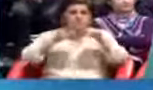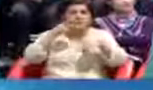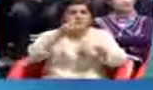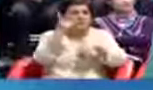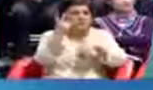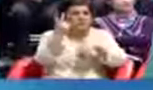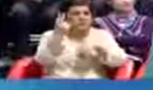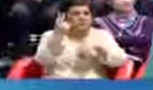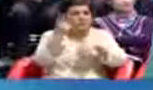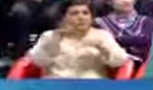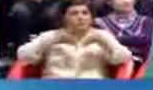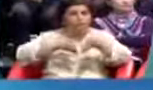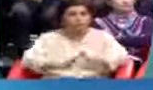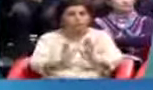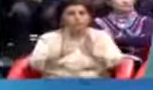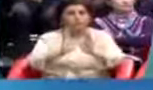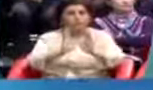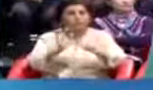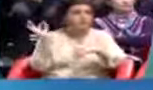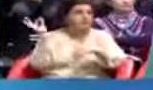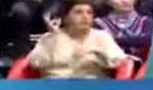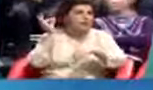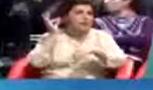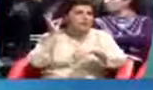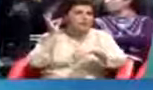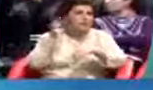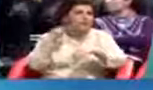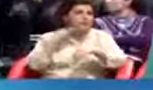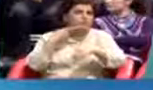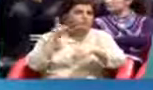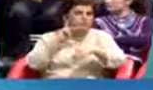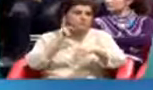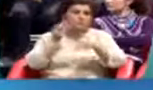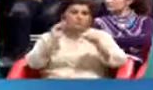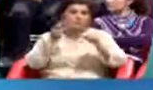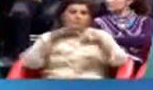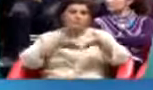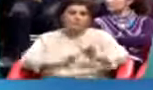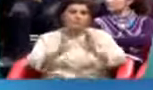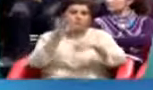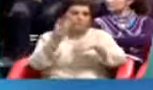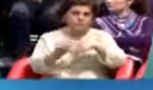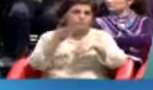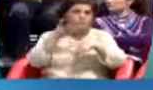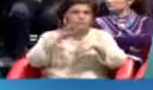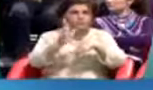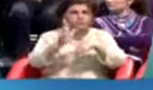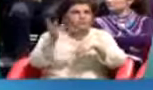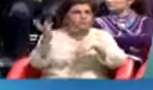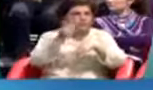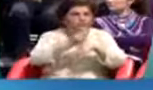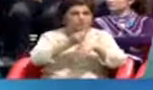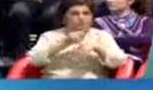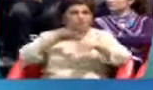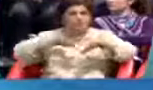1000'de 2 doğuştan sağır çocuklar. Yani 1,5 milyon doğum olsa, 1000'de 2 olsa 3000 tane doğuştan